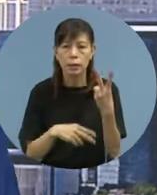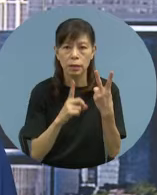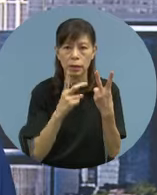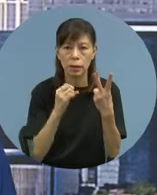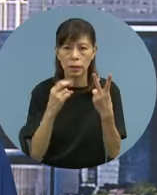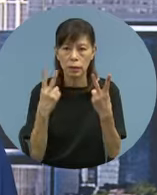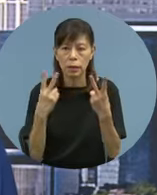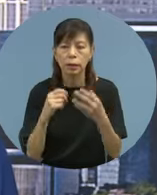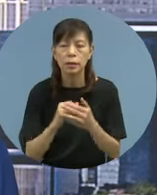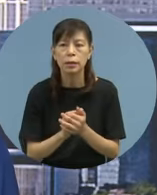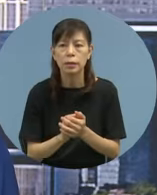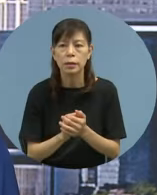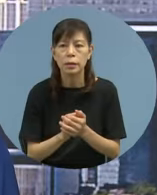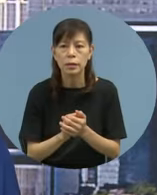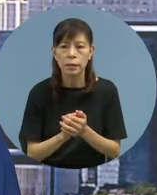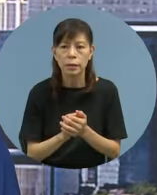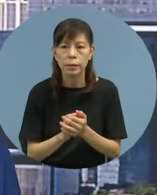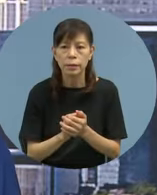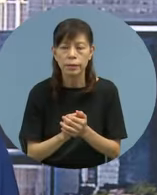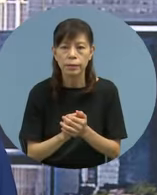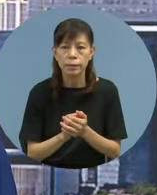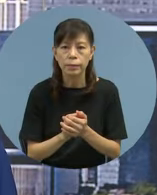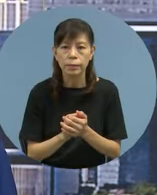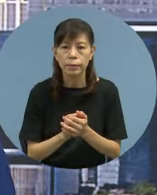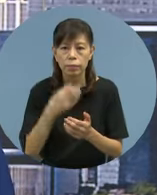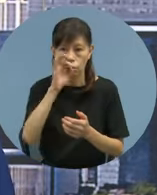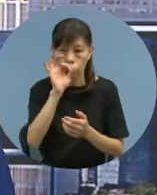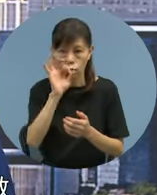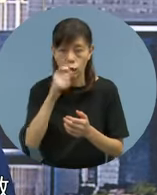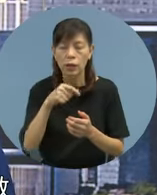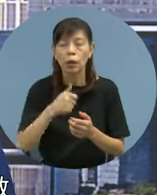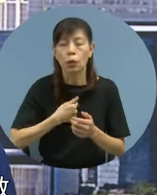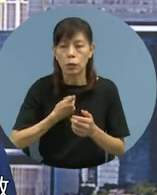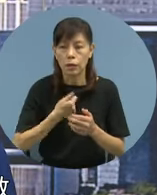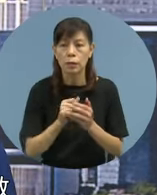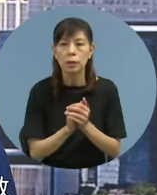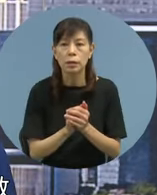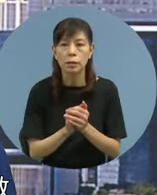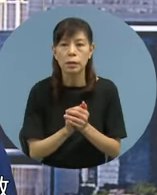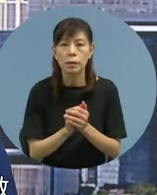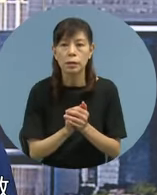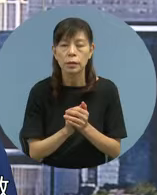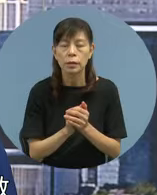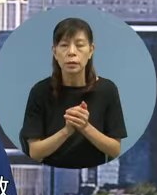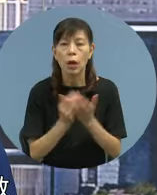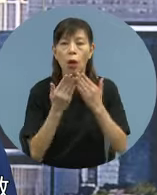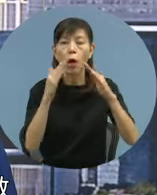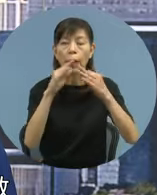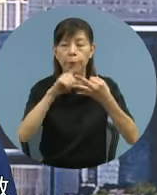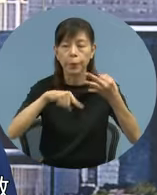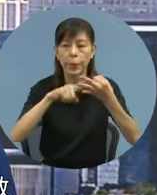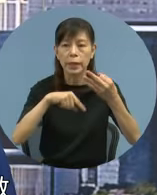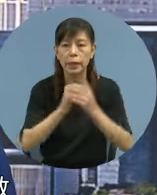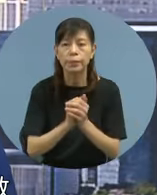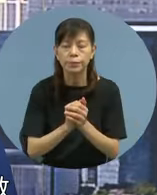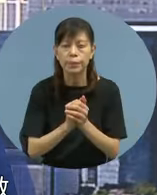就係喺呢個幼稚園教書嘅老師啦，就係、是、學之院幼稚園喺土